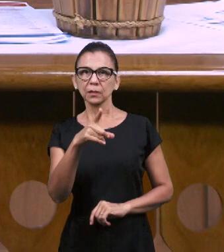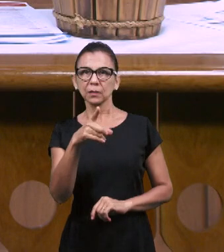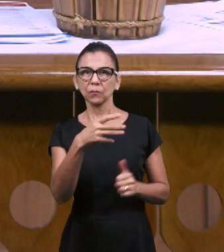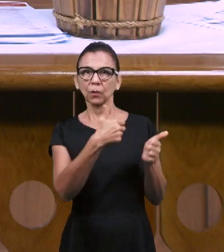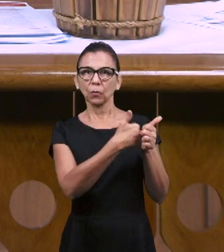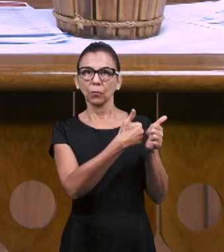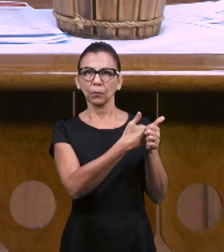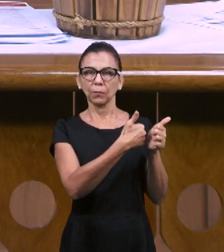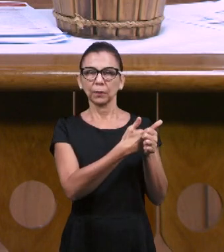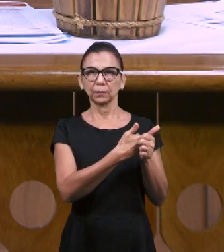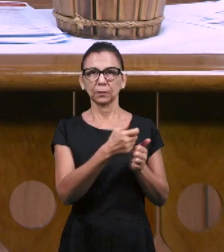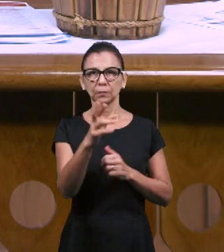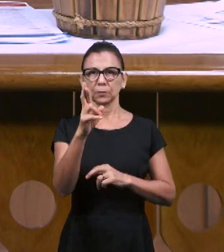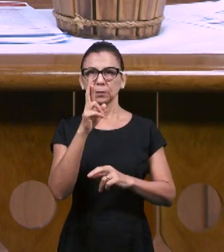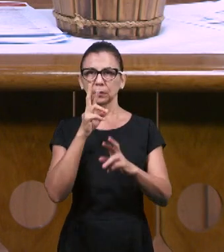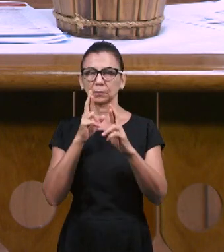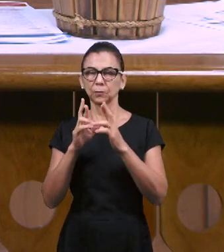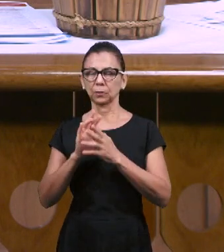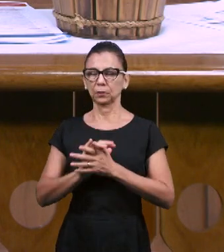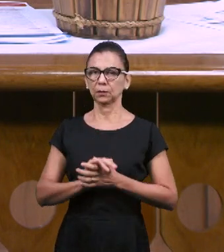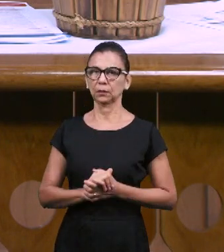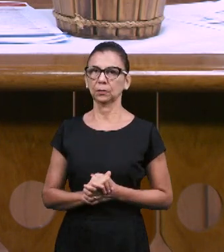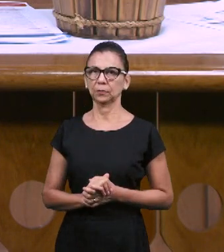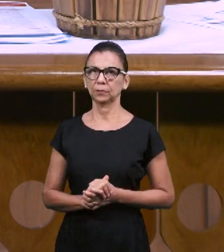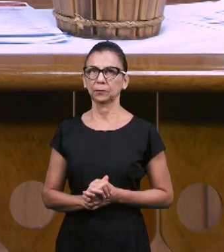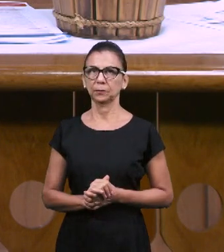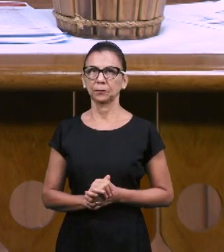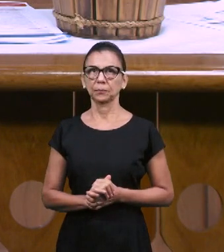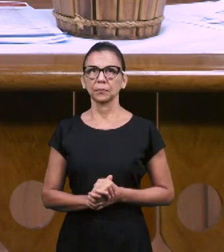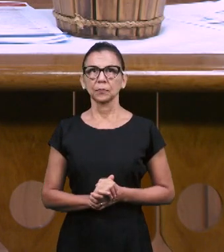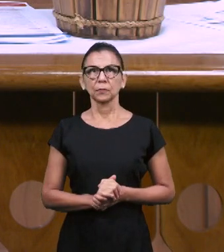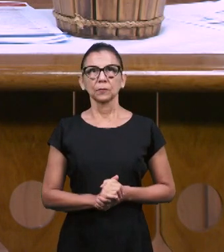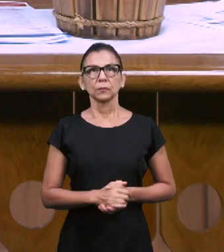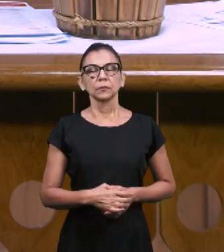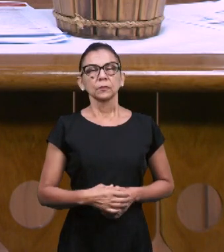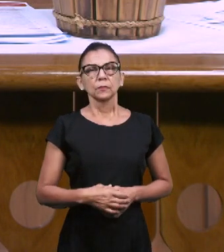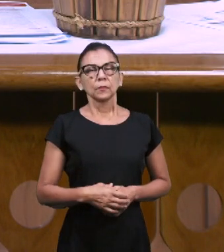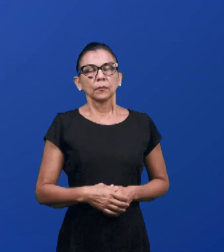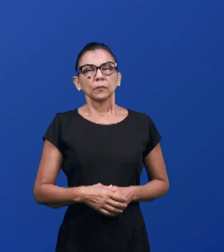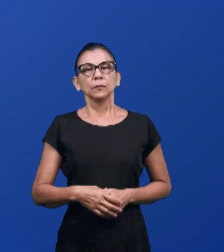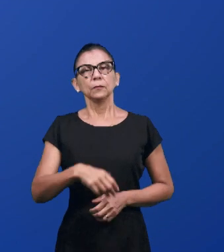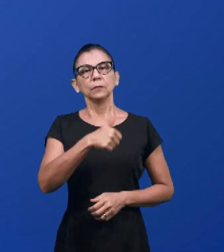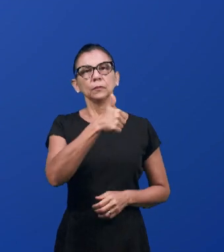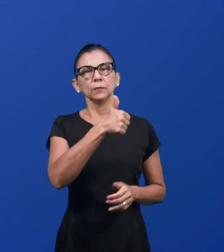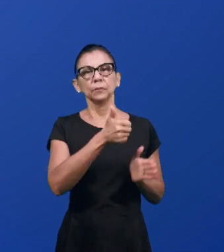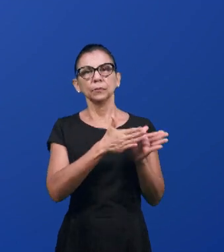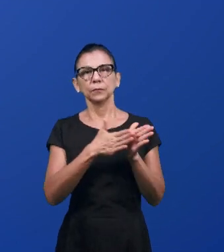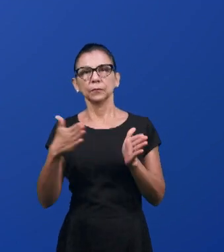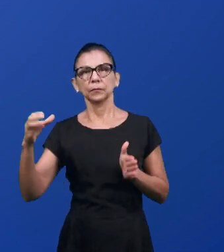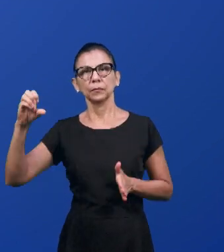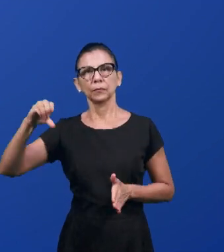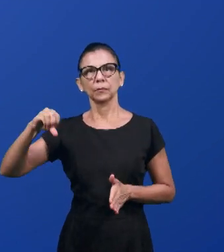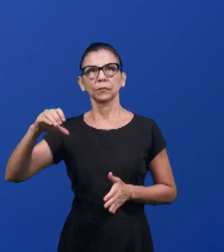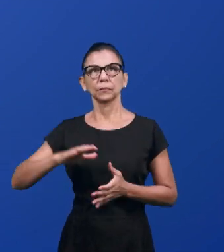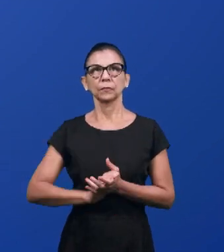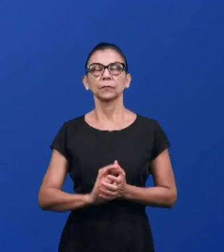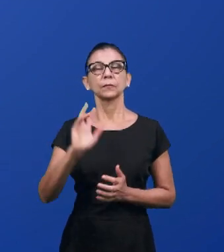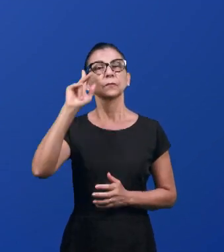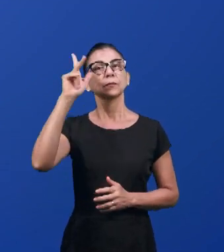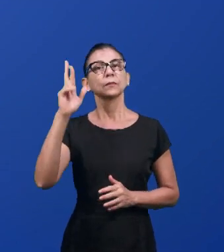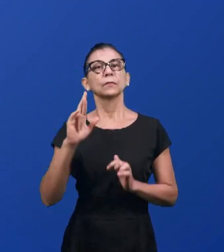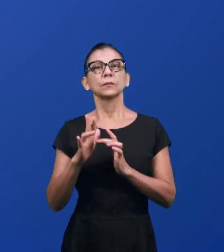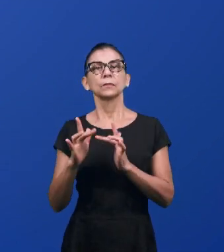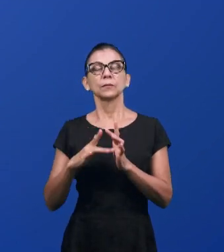séquence la réponse qui a été donnée. Nous passons à la première et à la 9e question. La paix du Seigneur, mes frères. Je